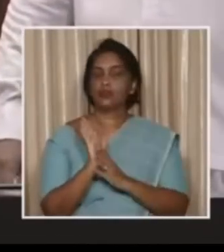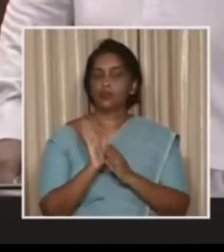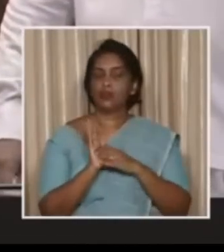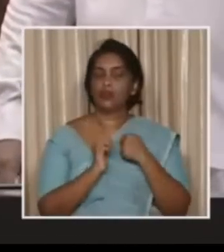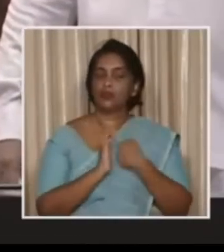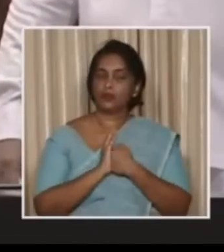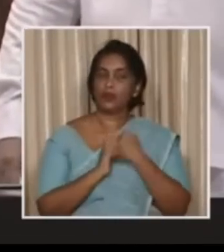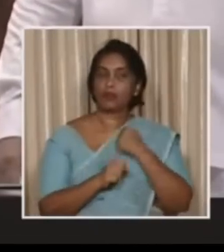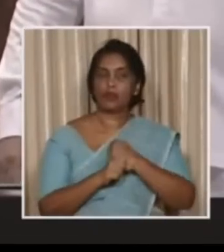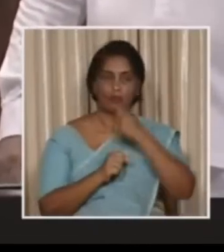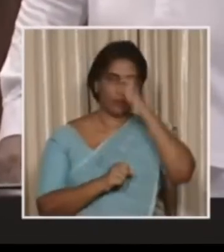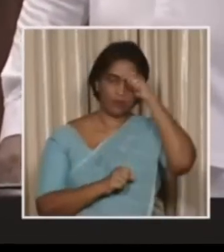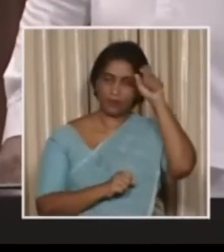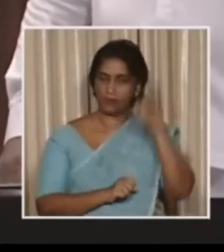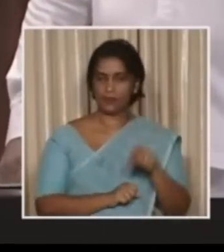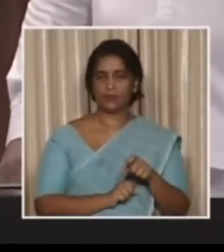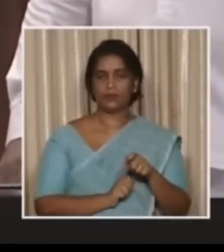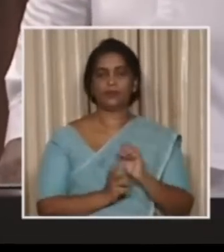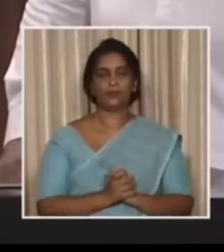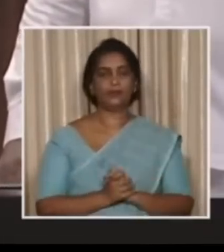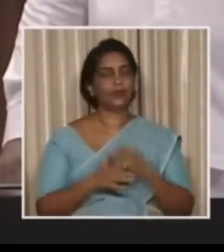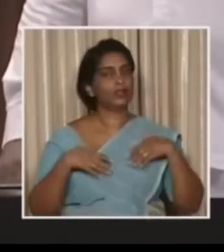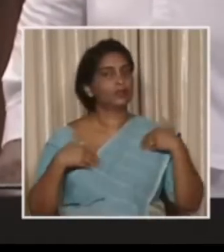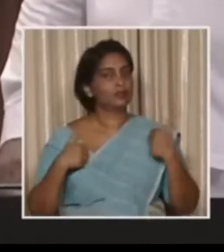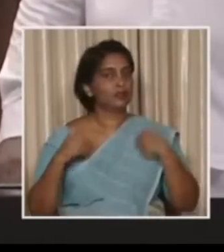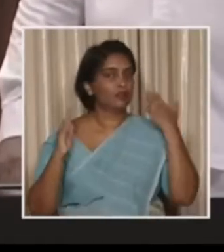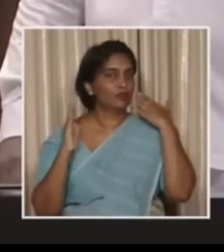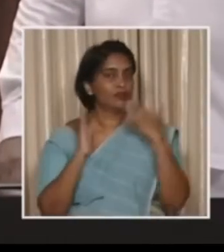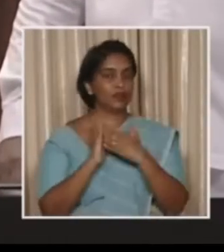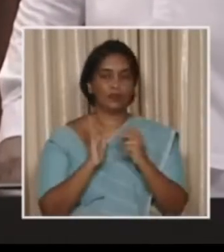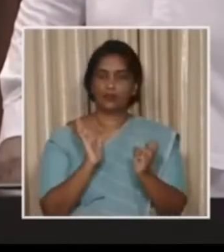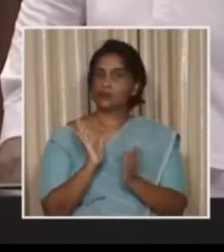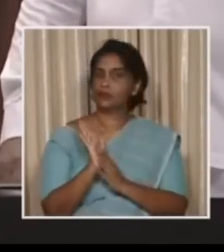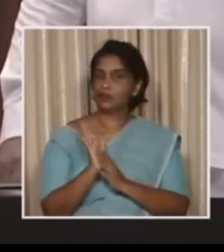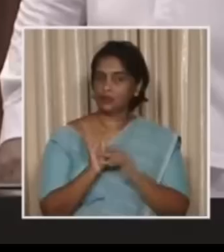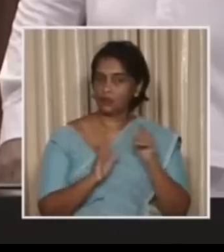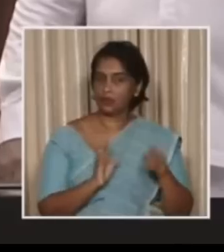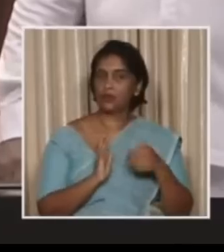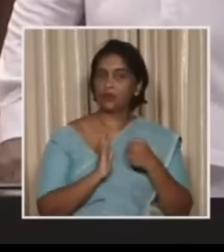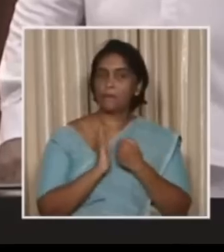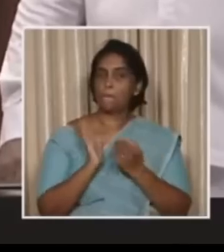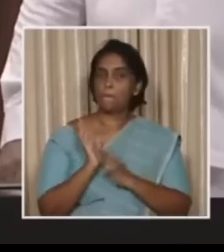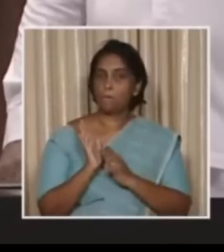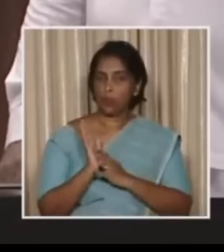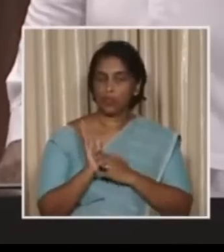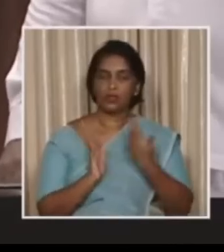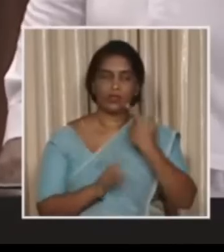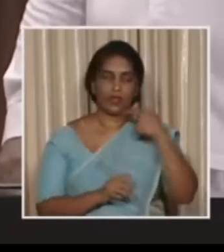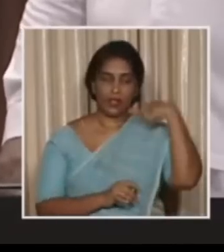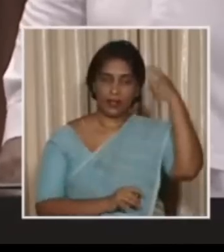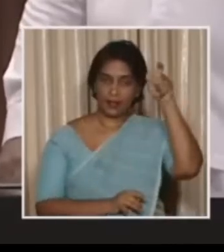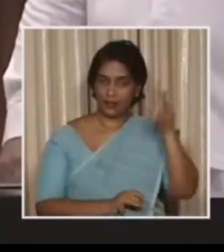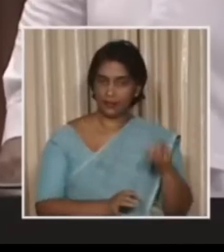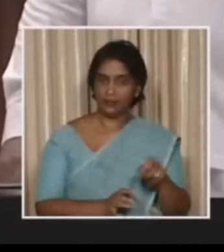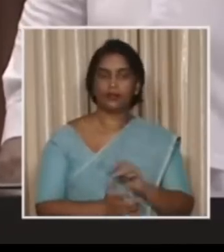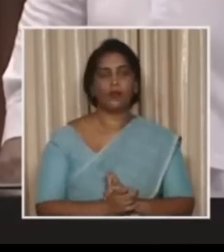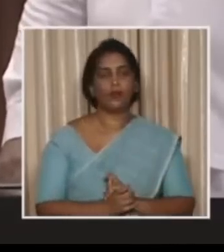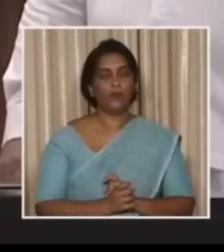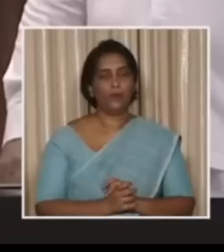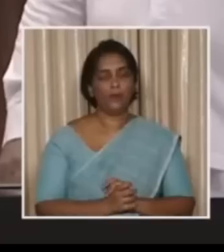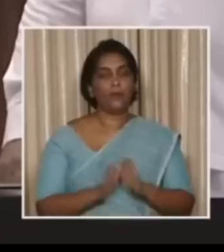முன்மொழியப்பட்டுள்ள ஊழல் ஒழிப்பு சட்ட மூலத்தின் சில சரத்துக்கள் அரசியலமைப்புக்கு முரணானது என்று உயர்நீதிமன்றம் வியாக்கியானம்